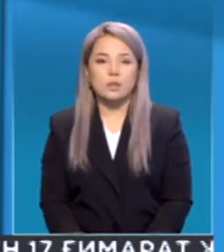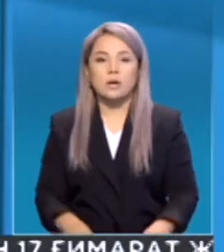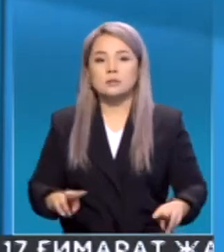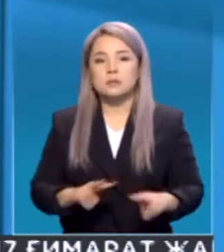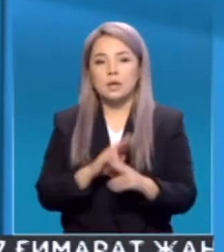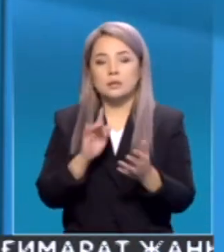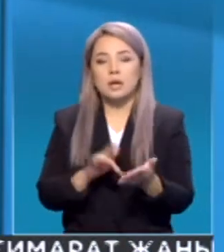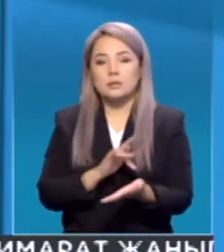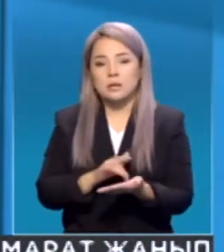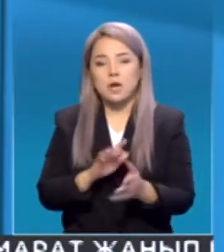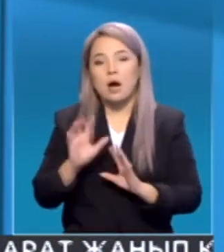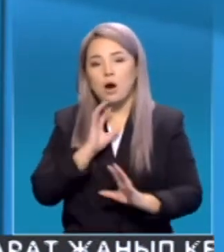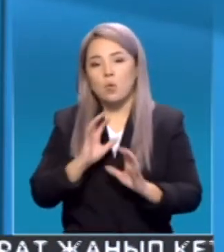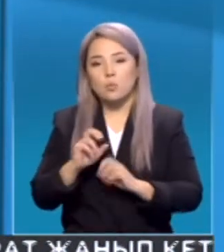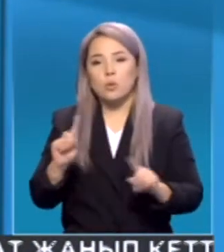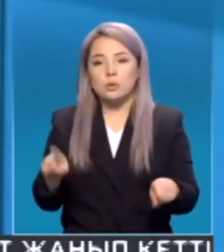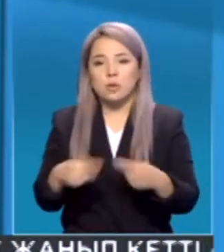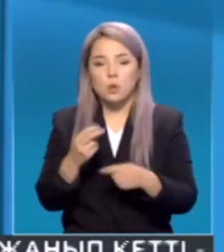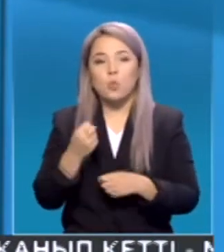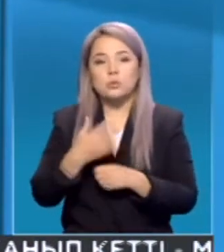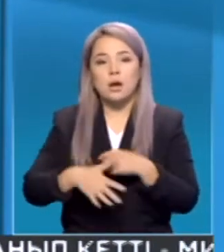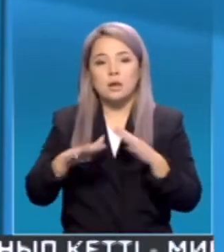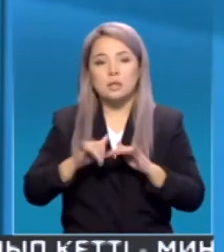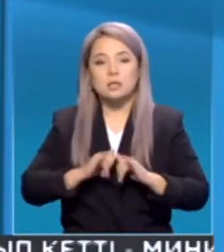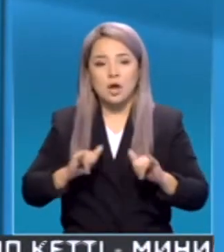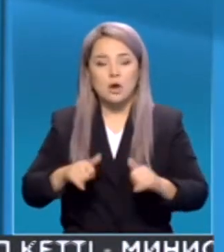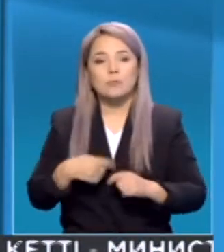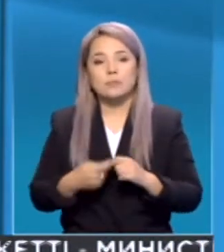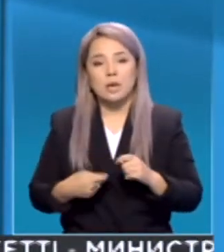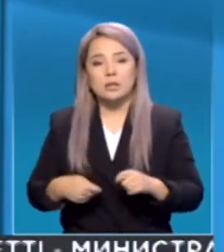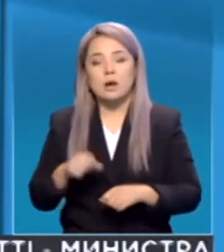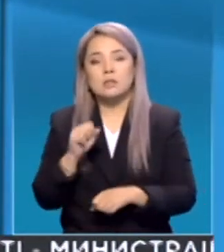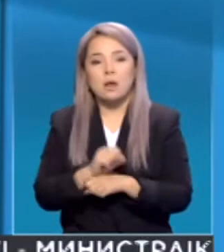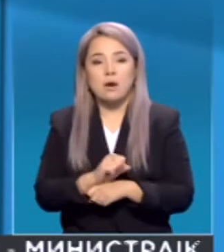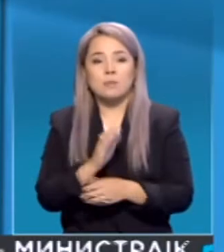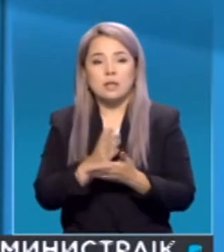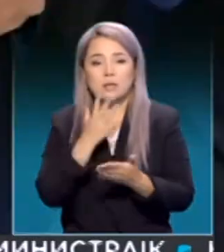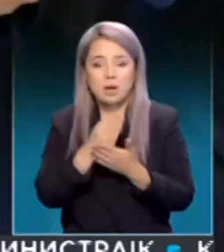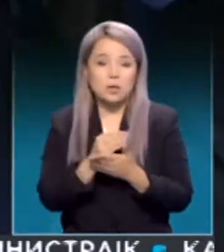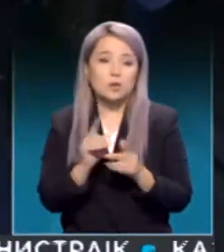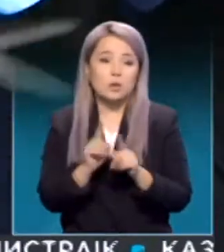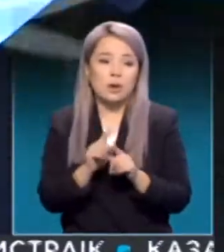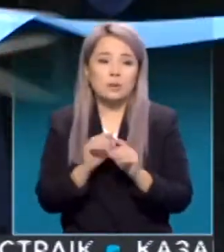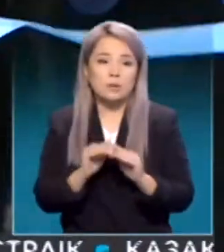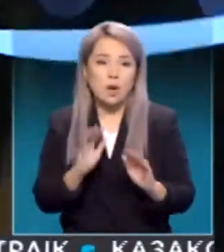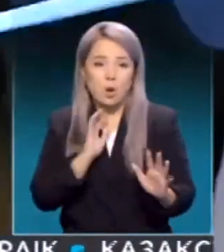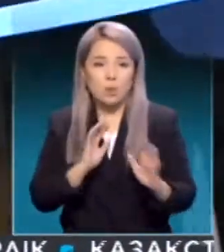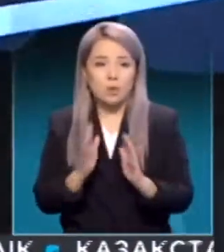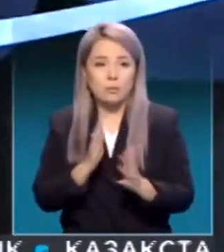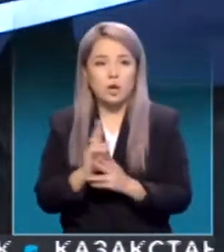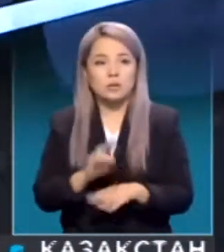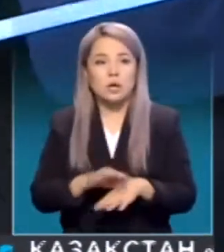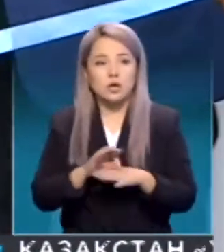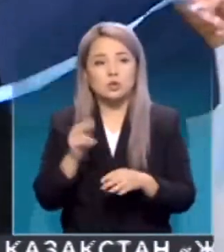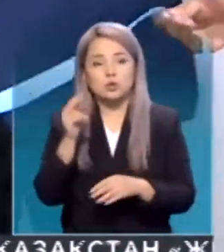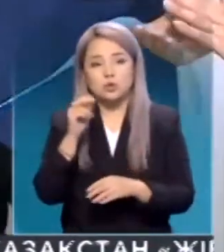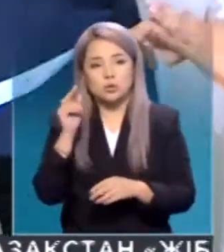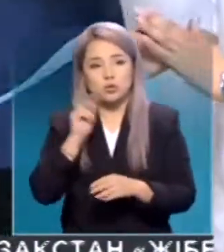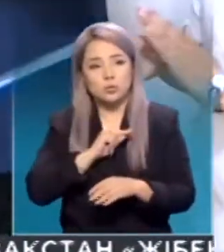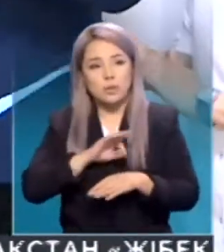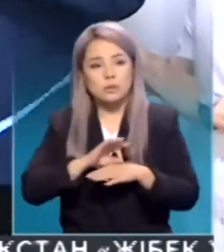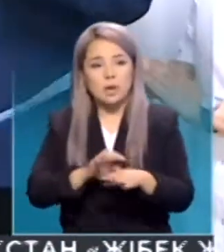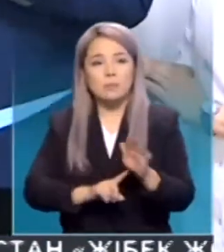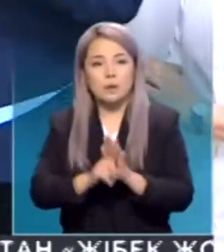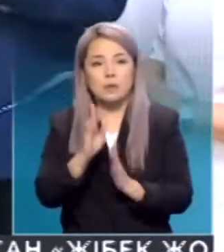Елордада қамқорлық оңалту орталығы ашылды. Мұнда дамуы тежелген сәбилерге көмек көрсетіледі. Емдеу орны ақпан айында жұмысын бастап кеткен.